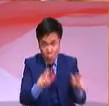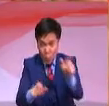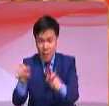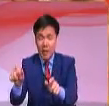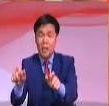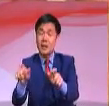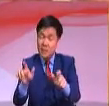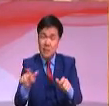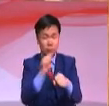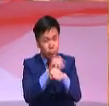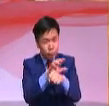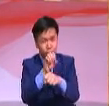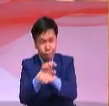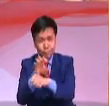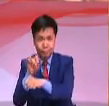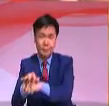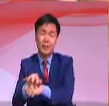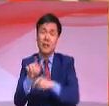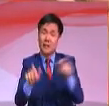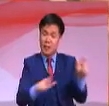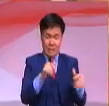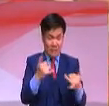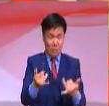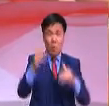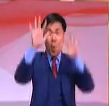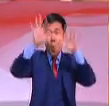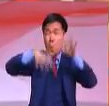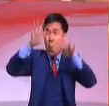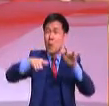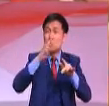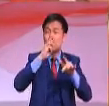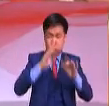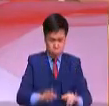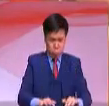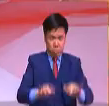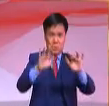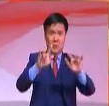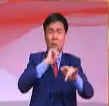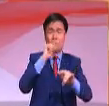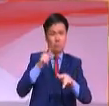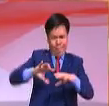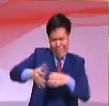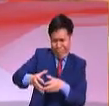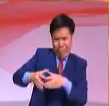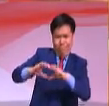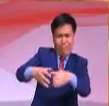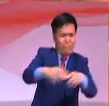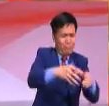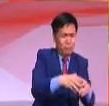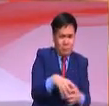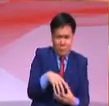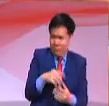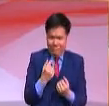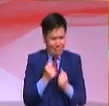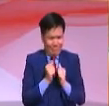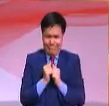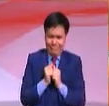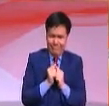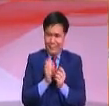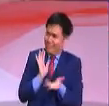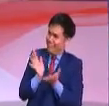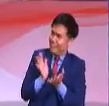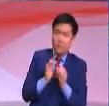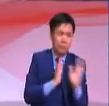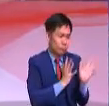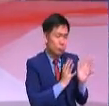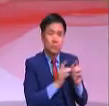yang ni, rakyat yang terkesan dengan banjir ni, supaya jaga. Jangan duduk kelompok, jangan duduk sembang rapat-rapat. Ini benda